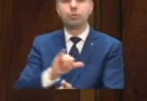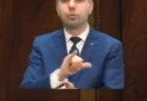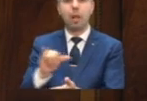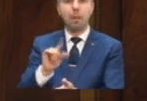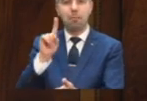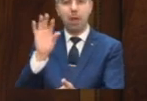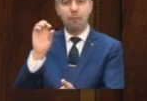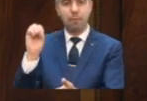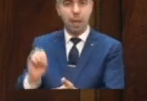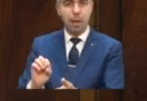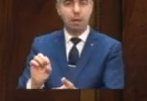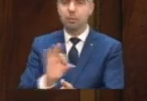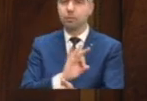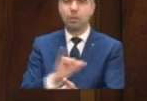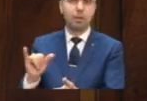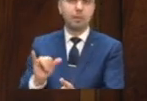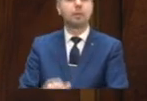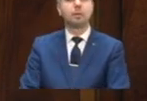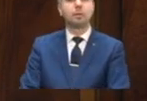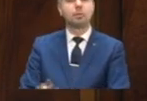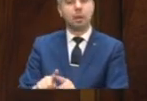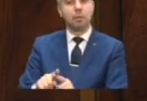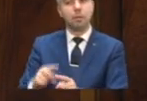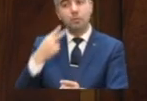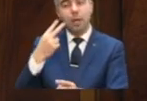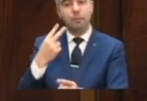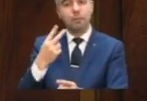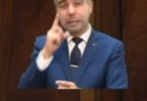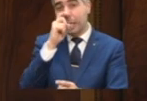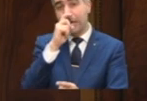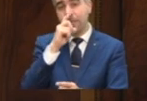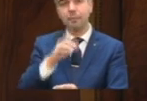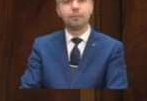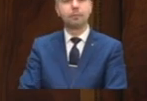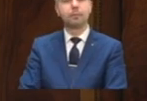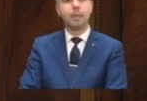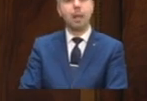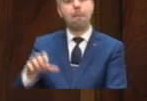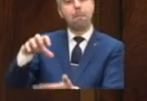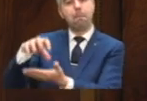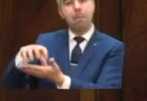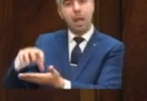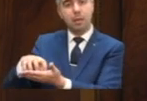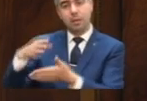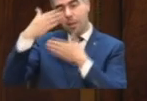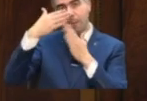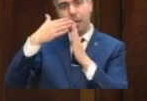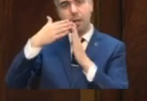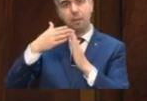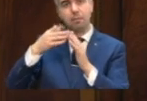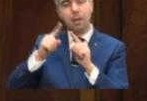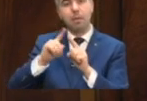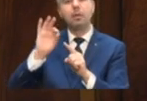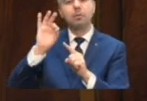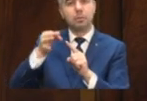100% امبوسيبل نظرا لا كومبيتيتيفيتي. إذن البلدان بحال المغرب هو حل بالنسبة